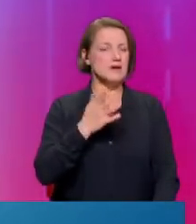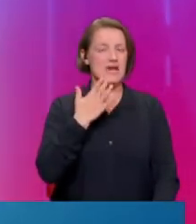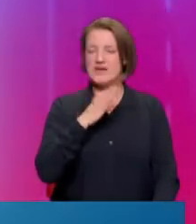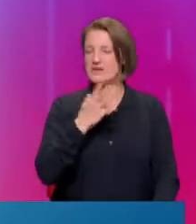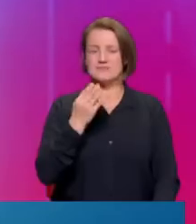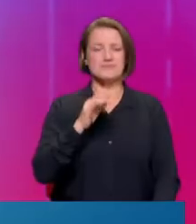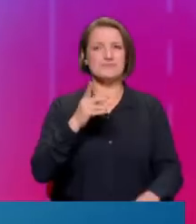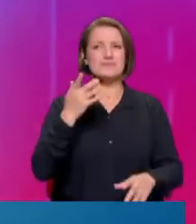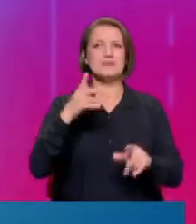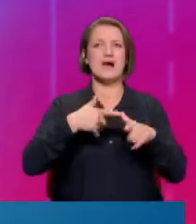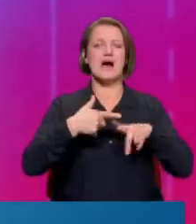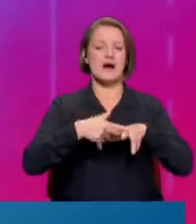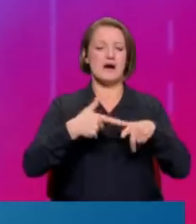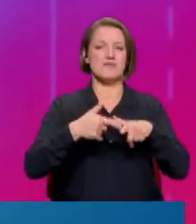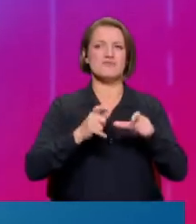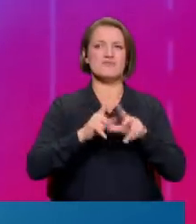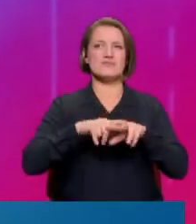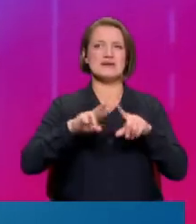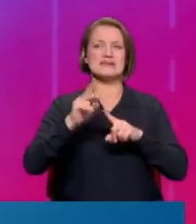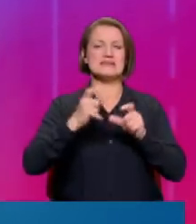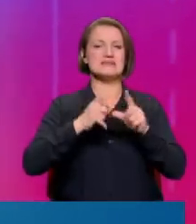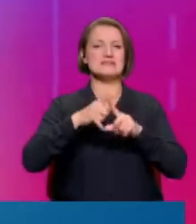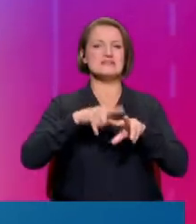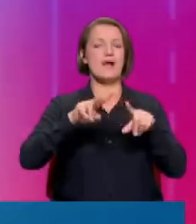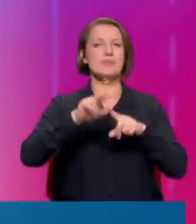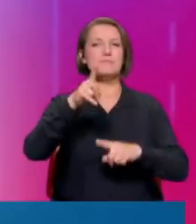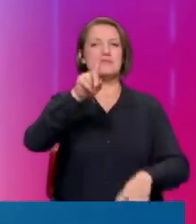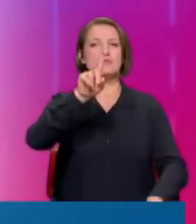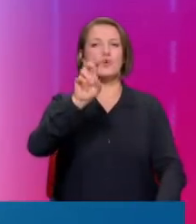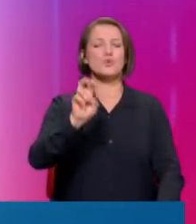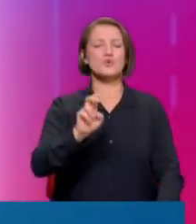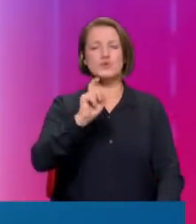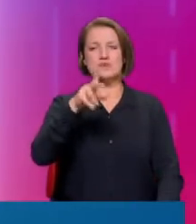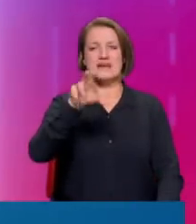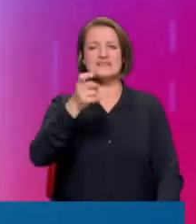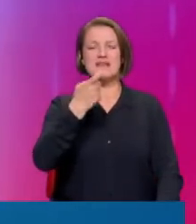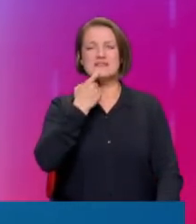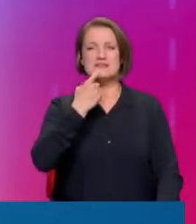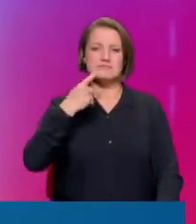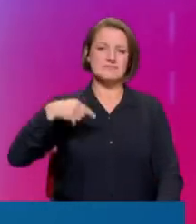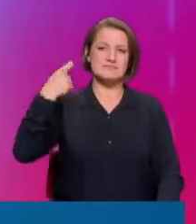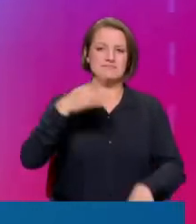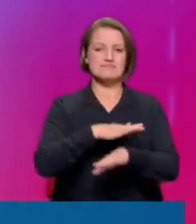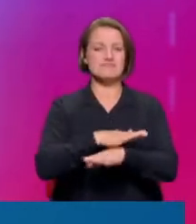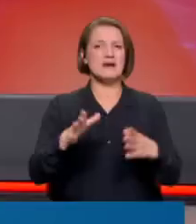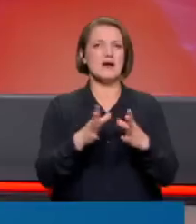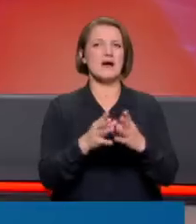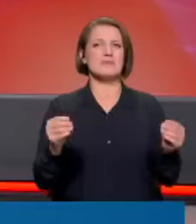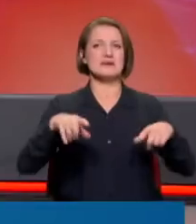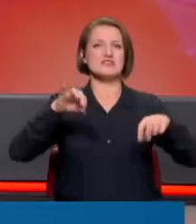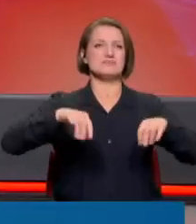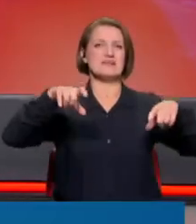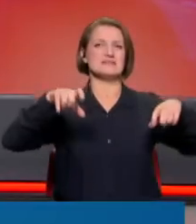Afganistan 1980'de başladı 43 yıldır devam ediyor kan gövdeyi götürüyor masada kaybedildi Şimdi artık sahada